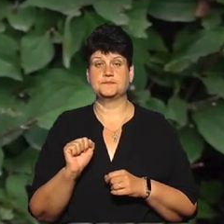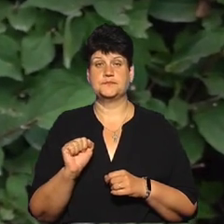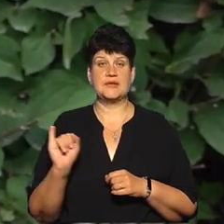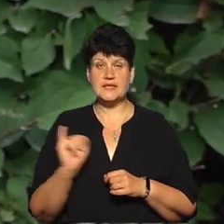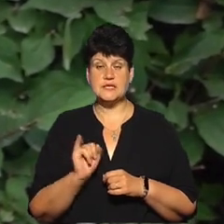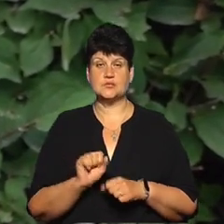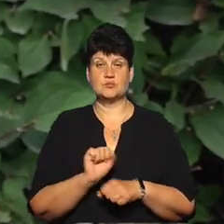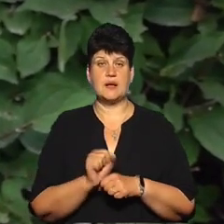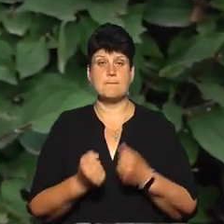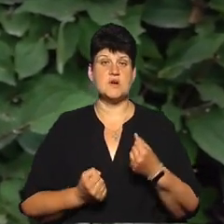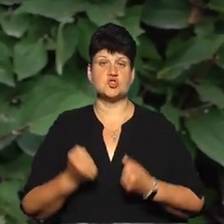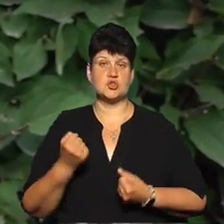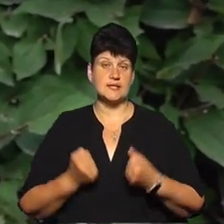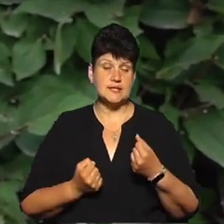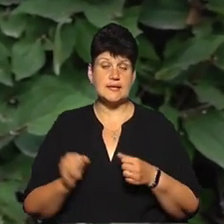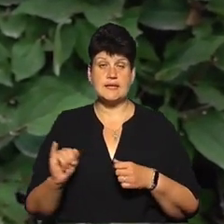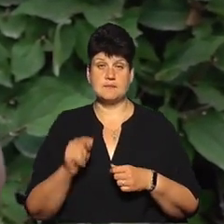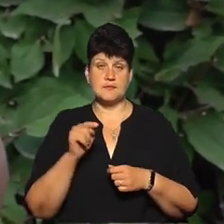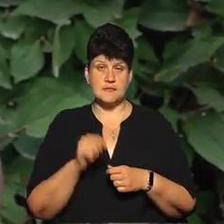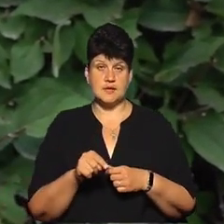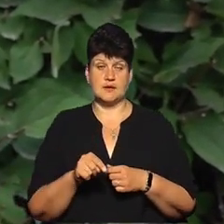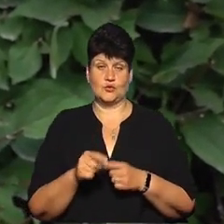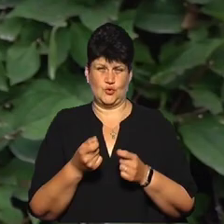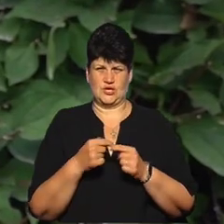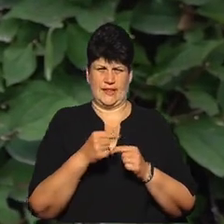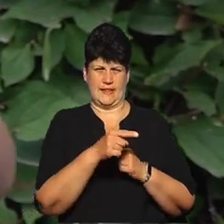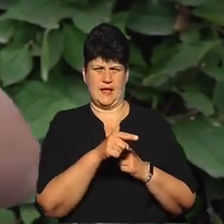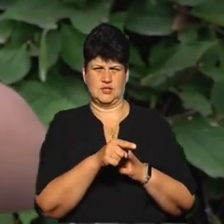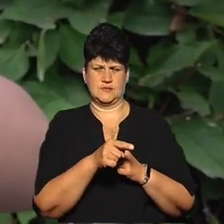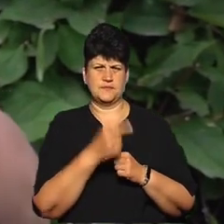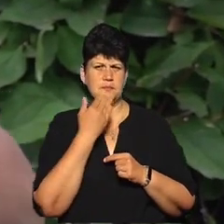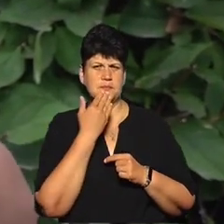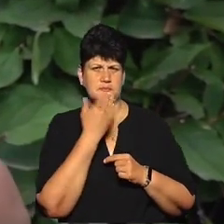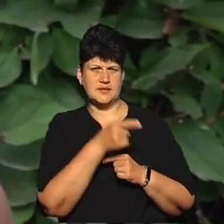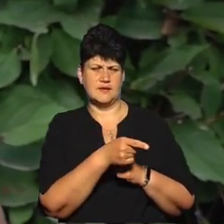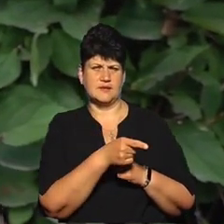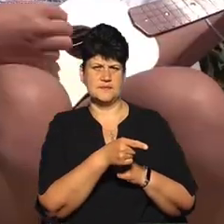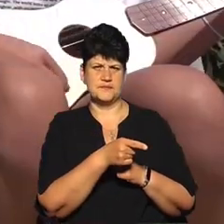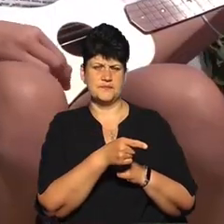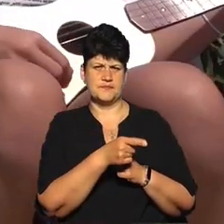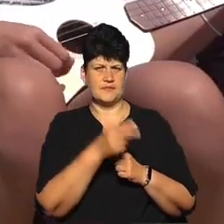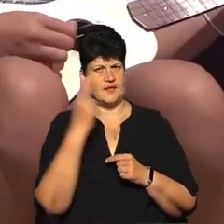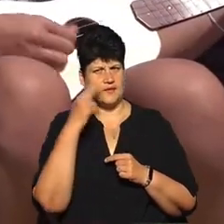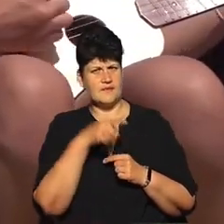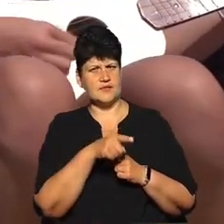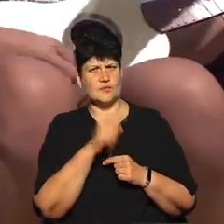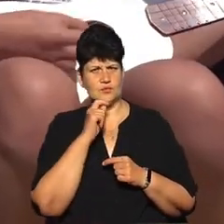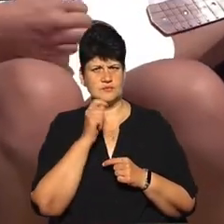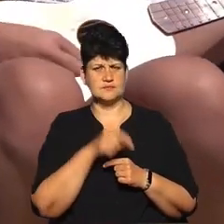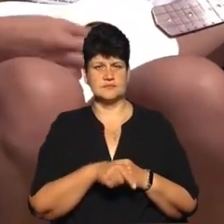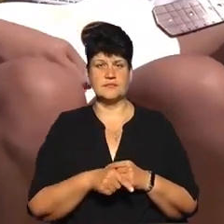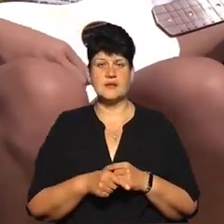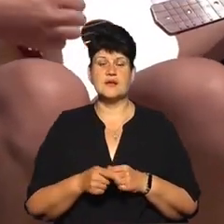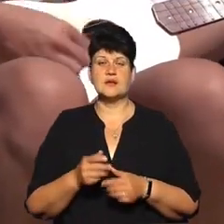машини, і ми там чуть-чуть далі опитували одного опитували, чи він українець. Грають на блокпості